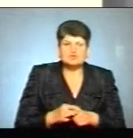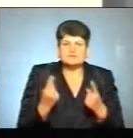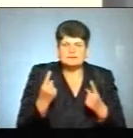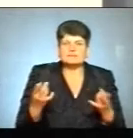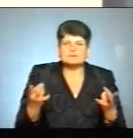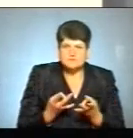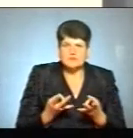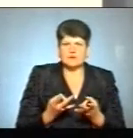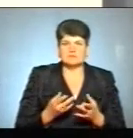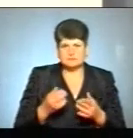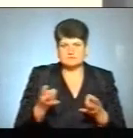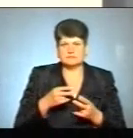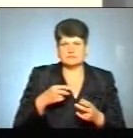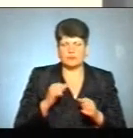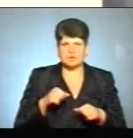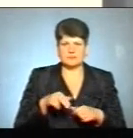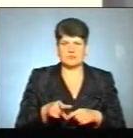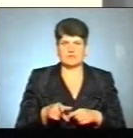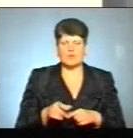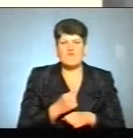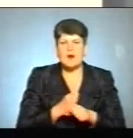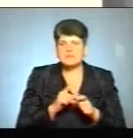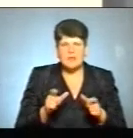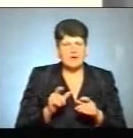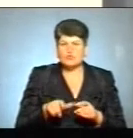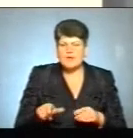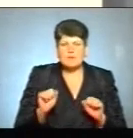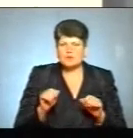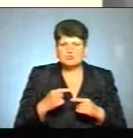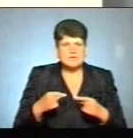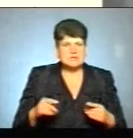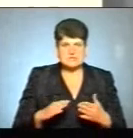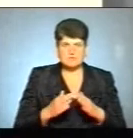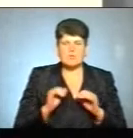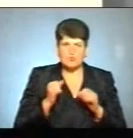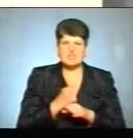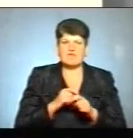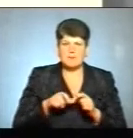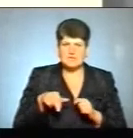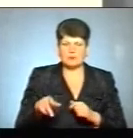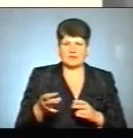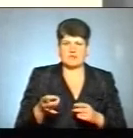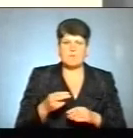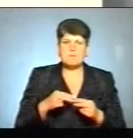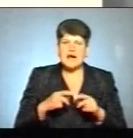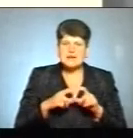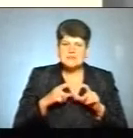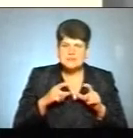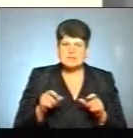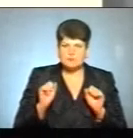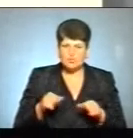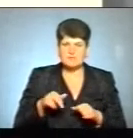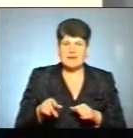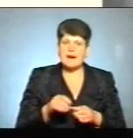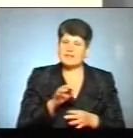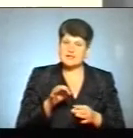буде відчинена аптека. Окей, у людей можуть бути різні ситуації. Можна вийти, піти в аптеку, в магазин, куди треба, але лишній